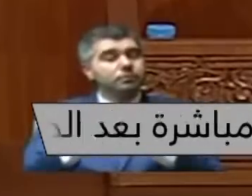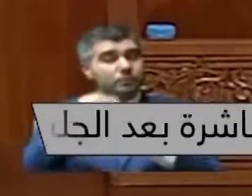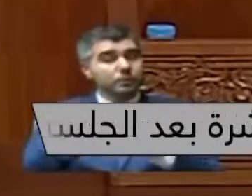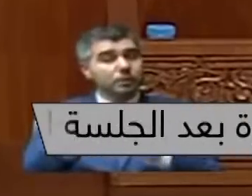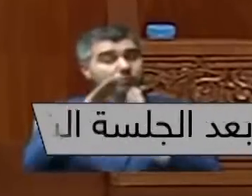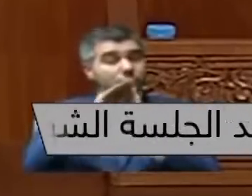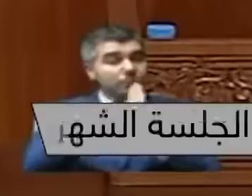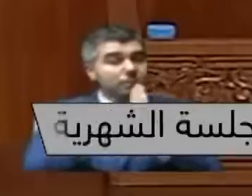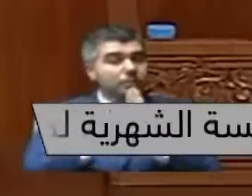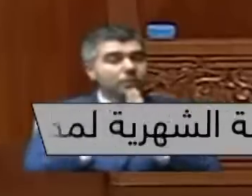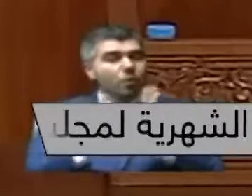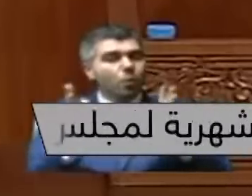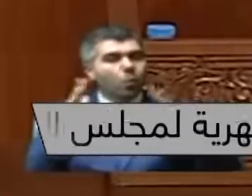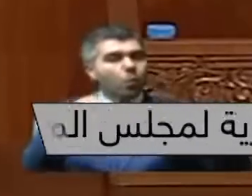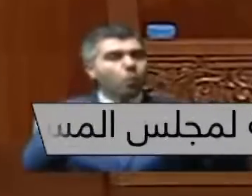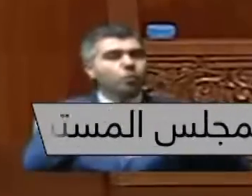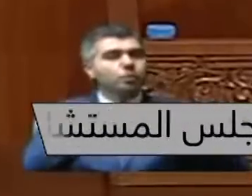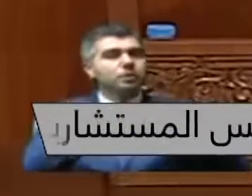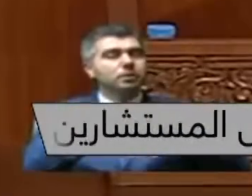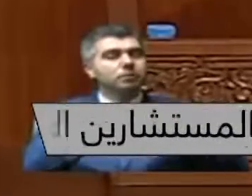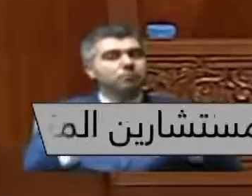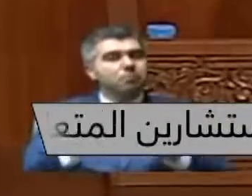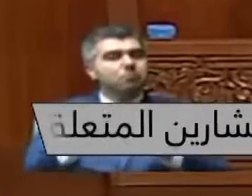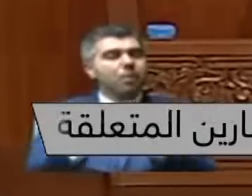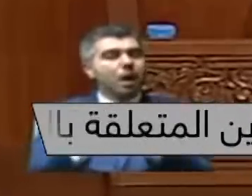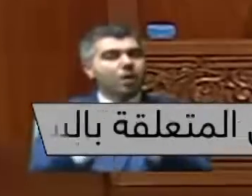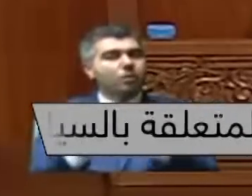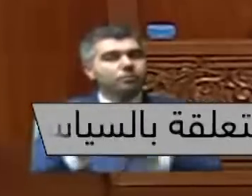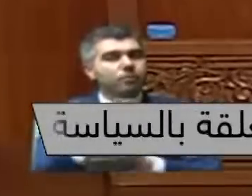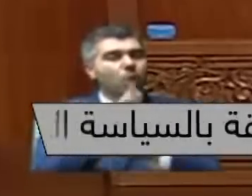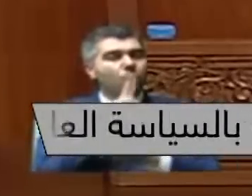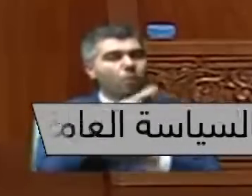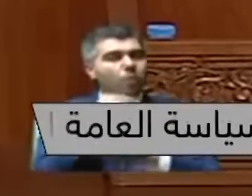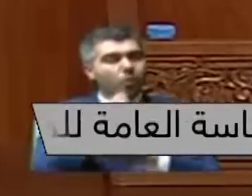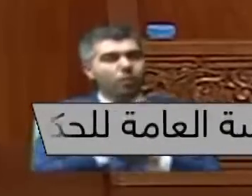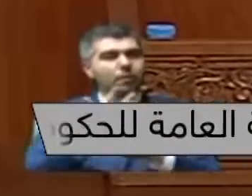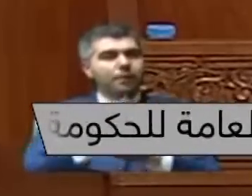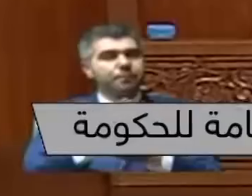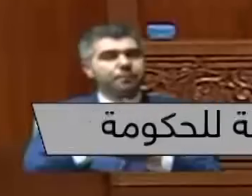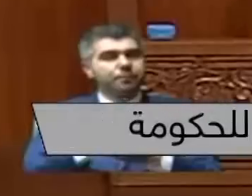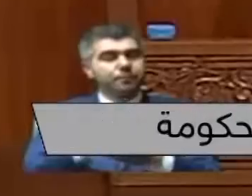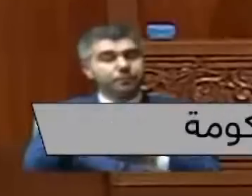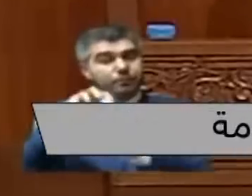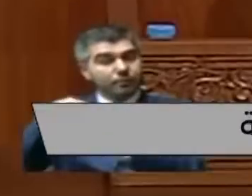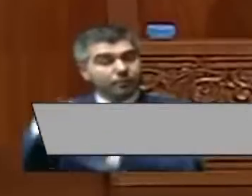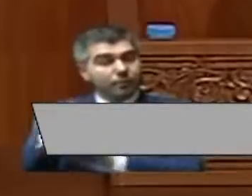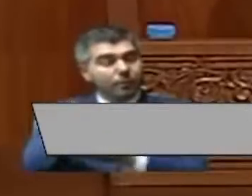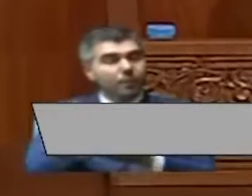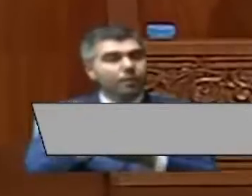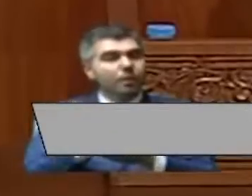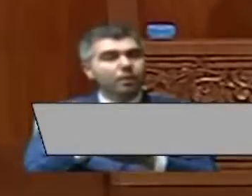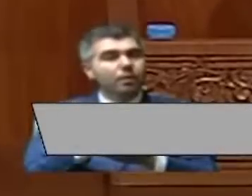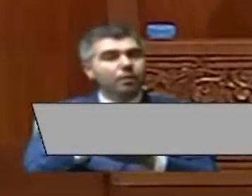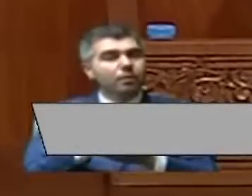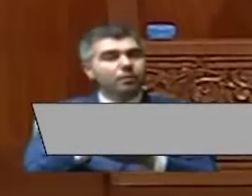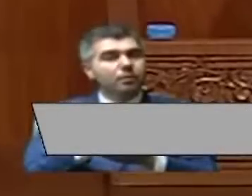وطنيه اللي كدمج مختلف الشركاء والقطاعات الحكوميه المعنيه من خلال عن طريق يعني